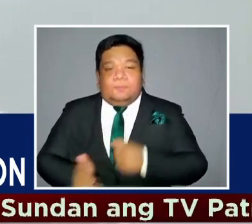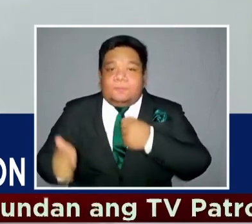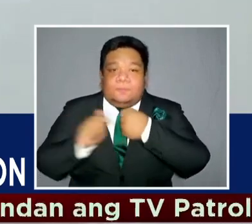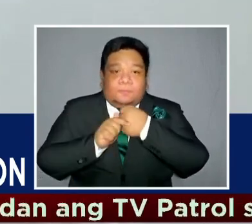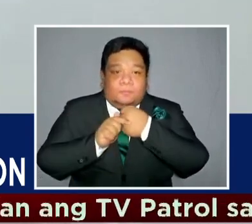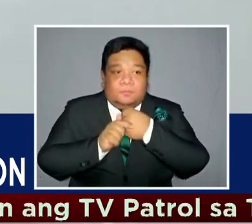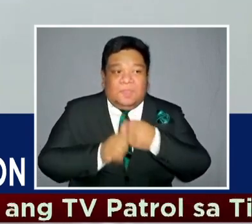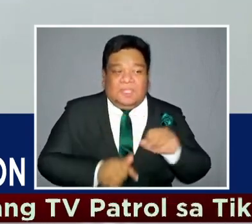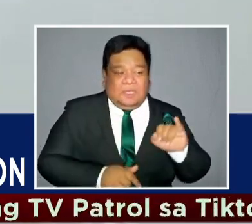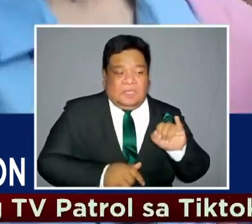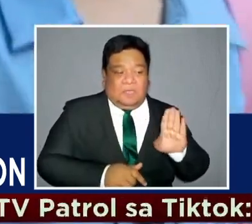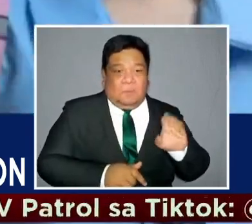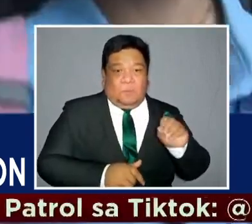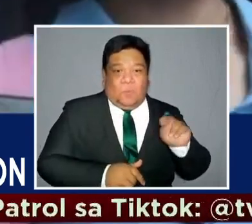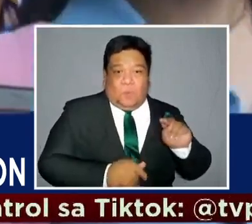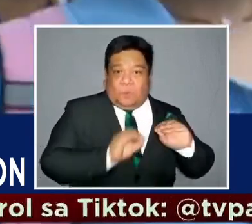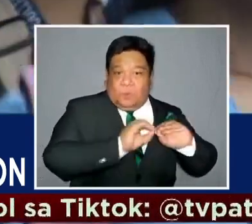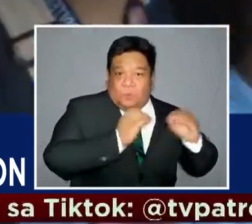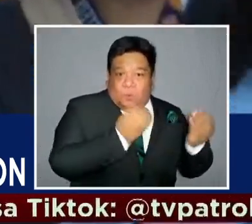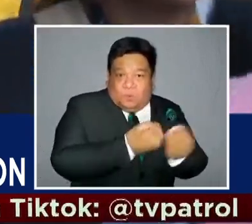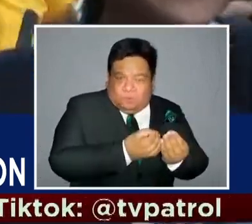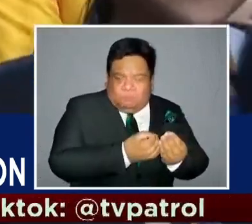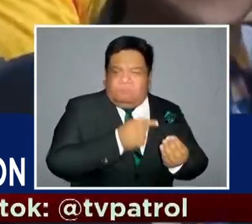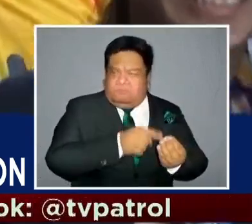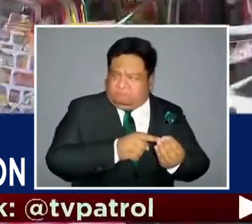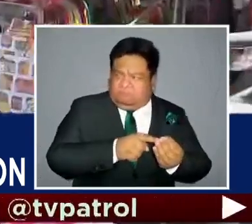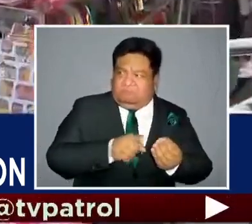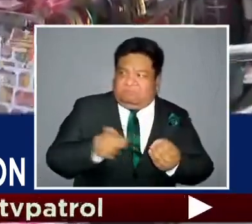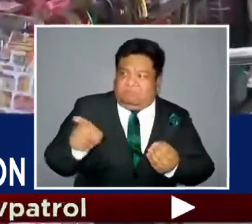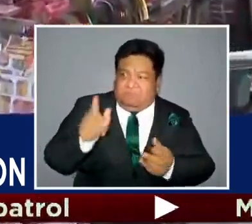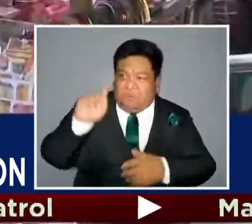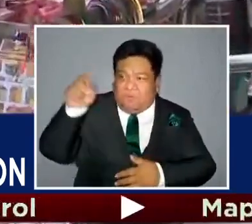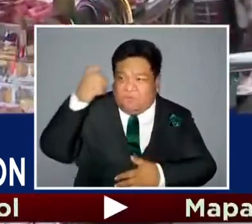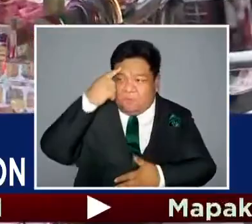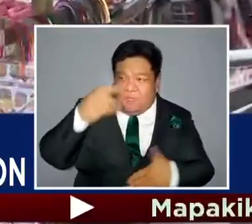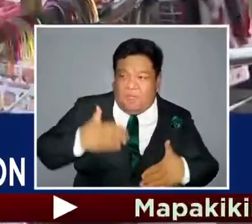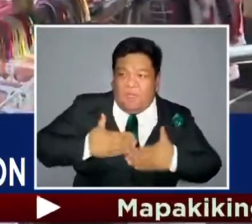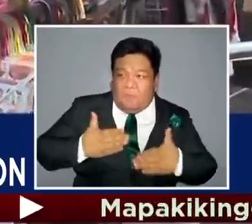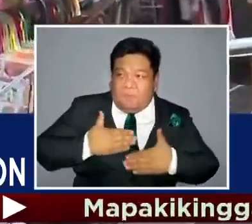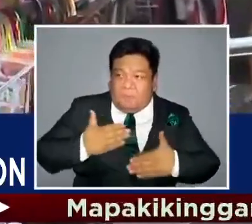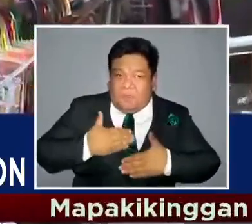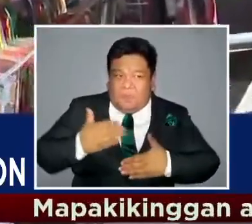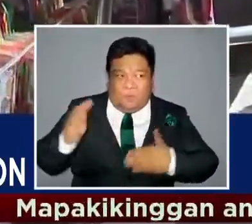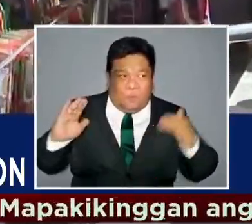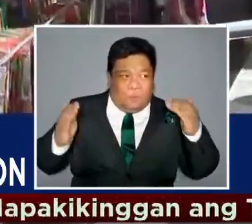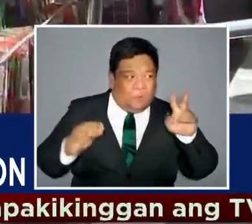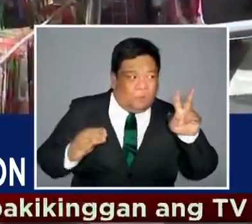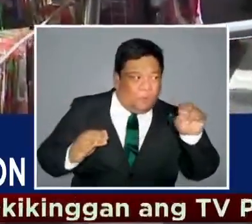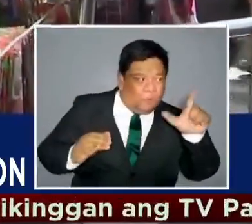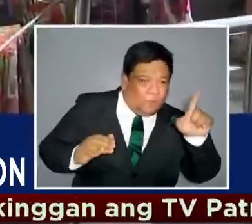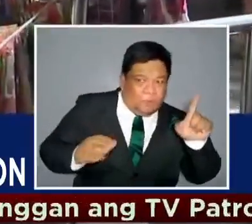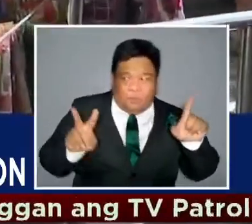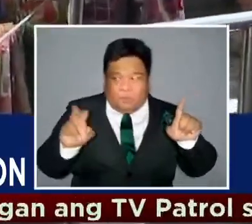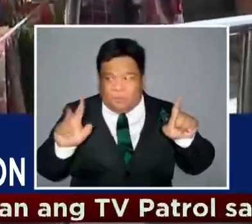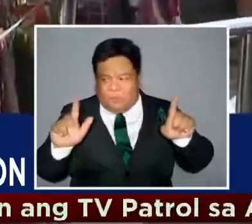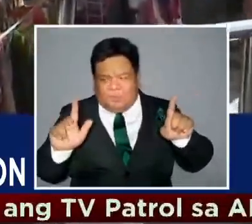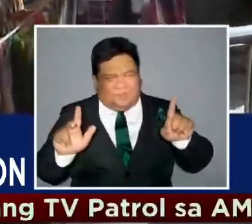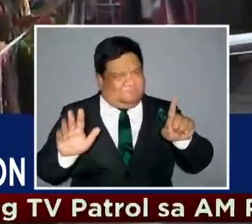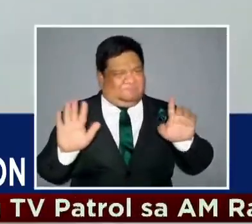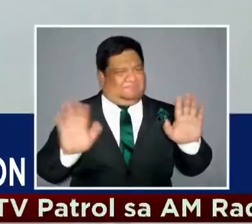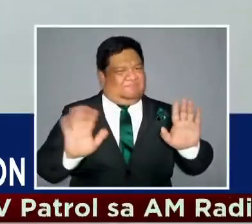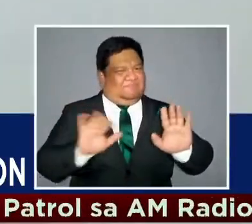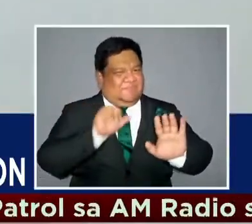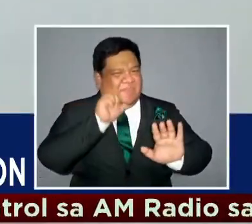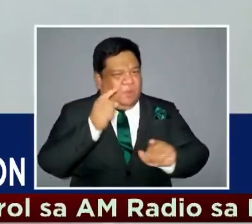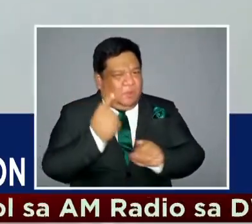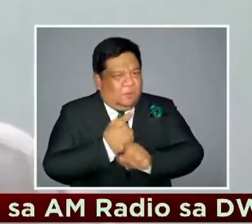ng bilang ng mahihirap kumpara noong taong 2021 dahil panahon iyon ng lockdown sa bansa. Halos 19